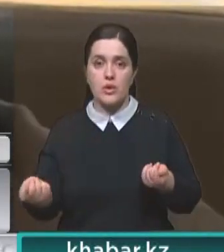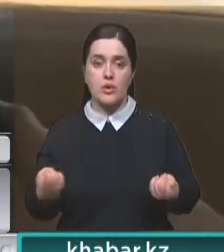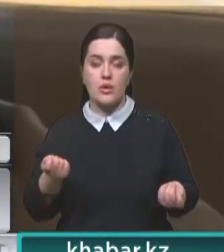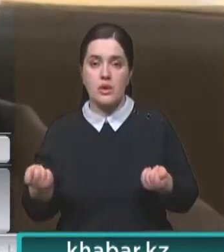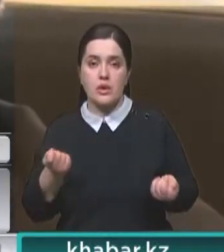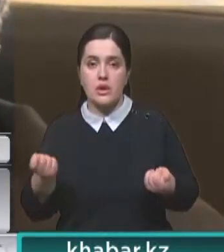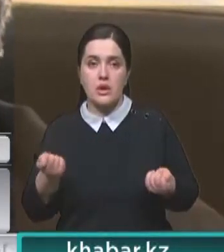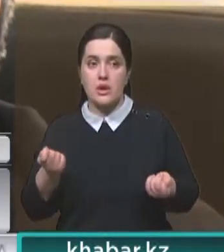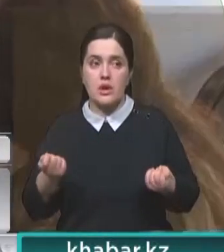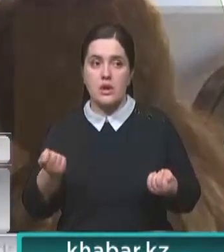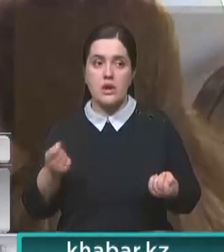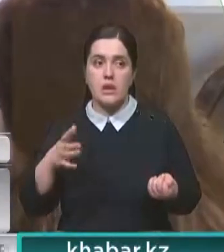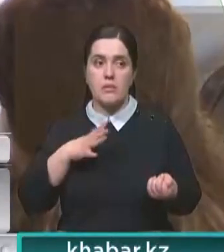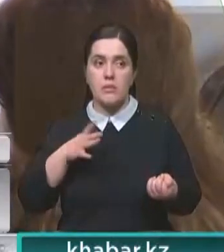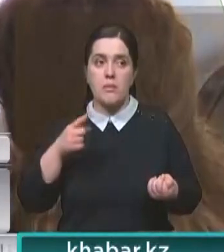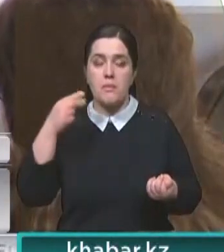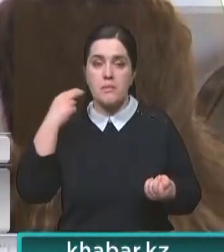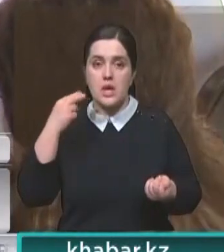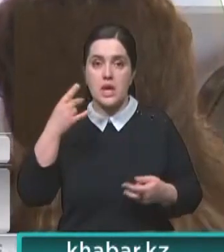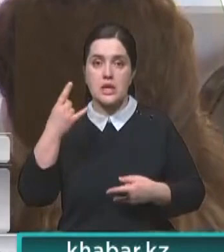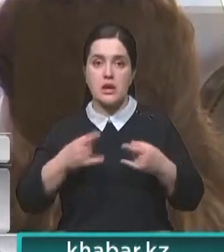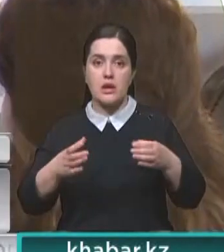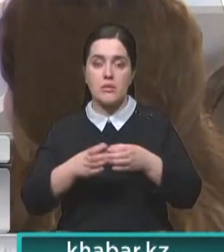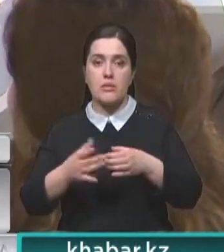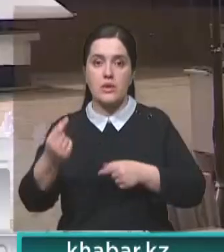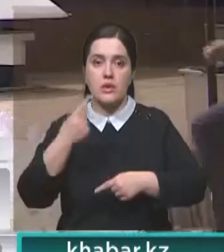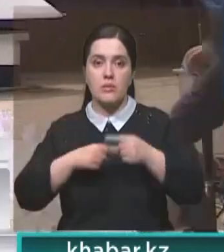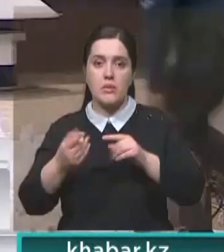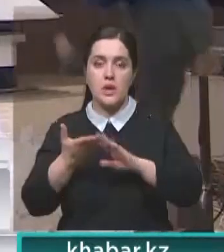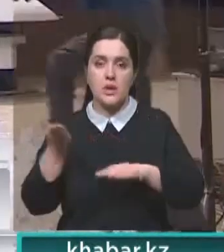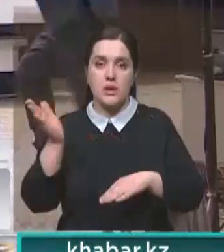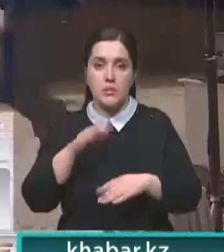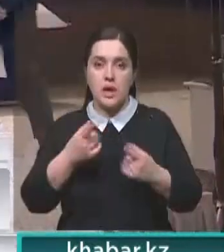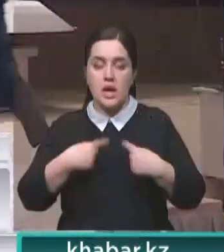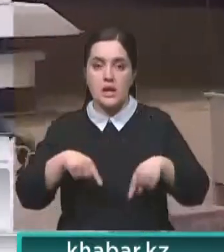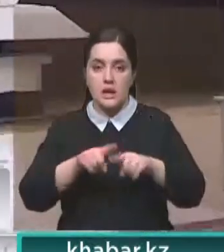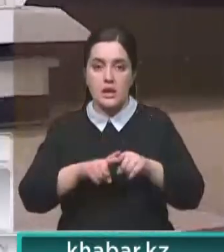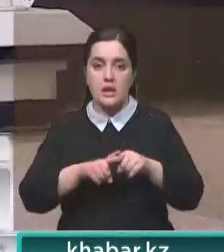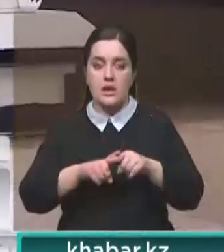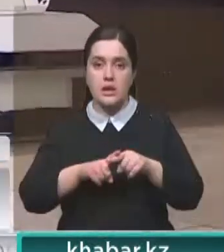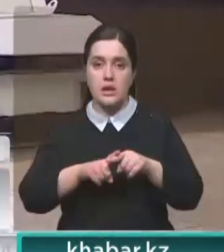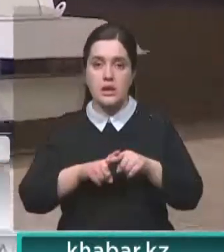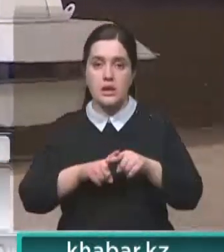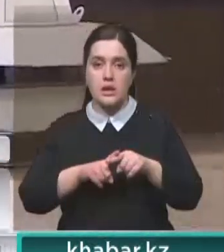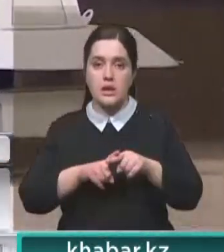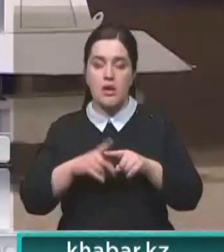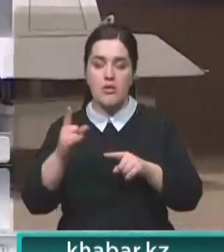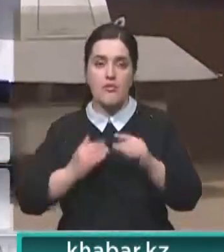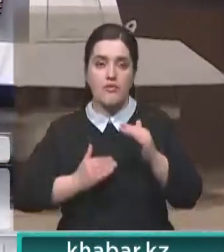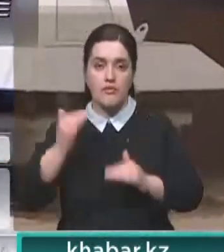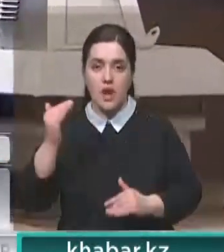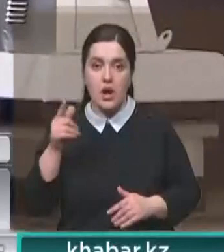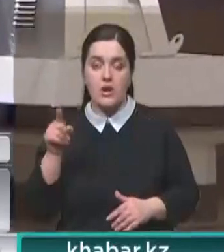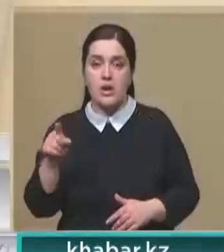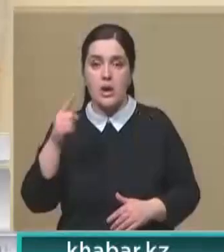газете «Лидер» и в президентском телерадиокомплексе, он возвращается домой, в агентство, и выводит его на топовые позиции. Он, как